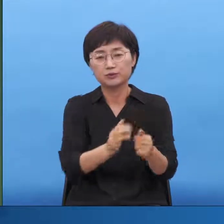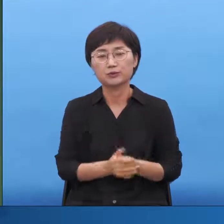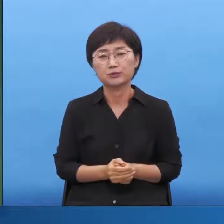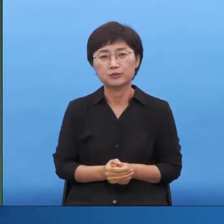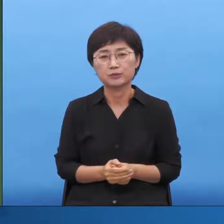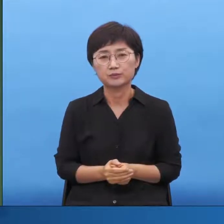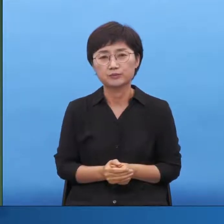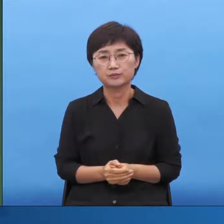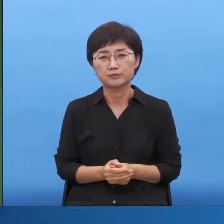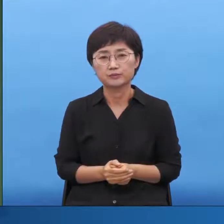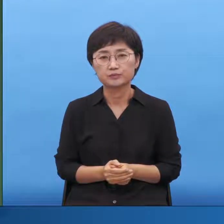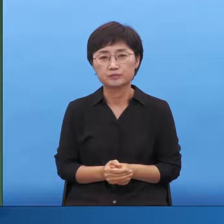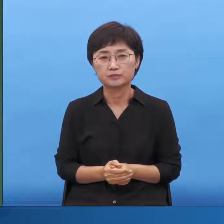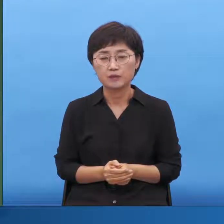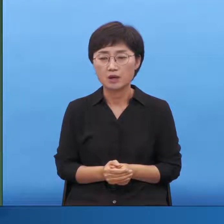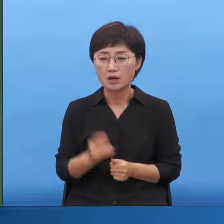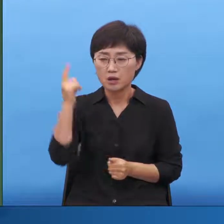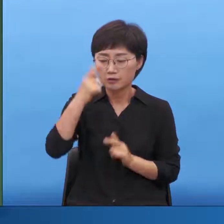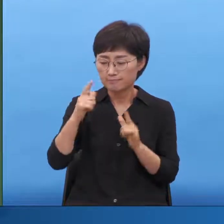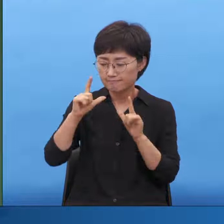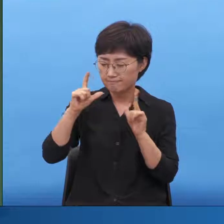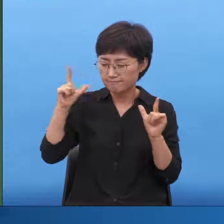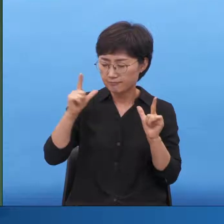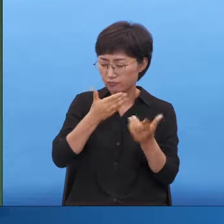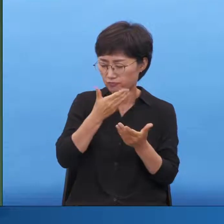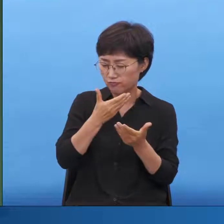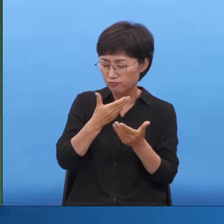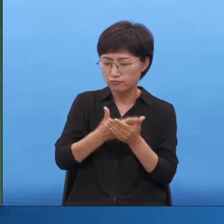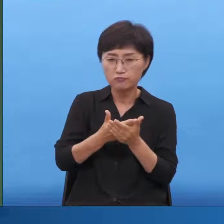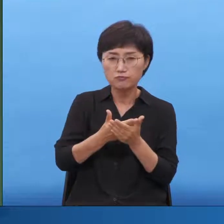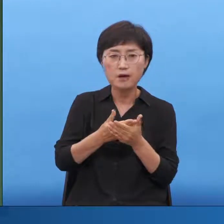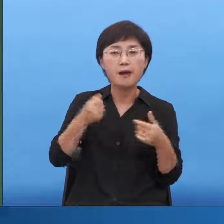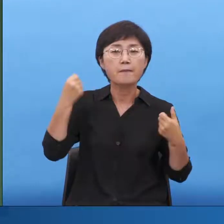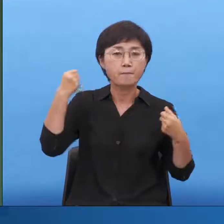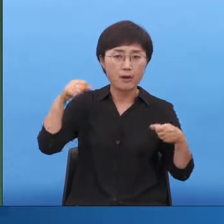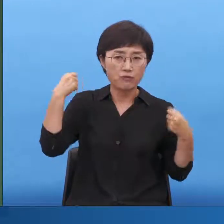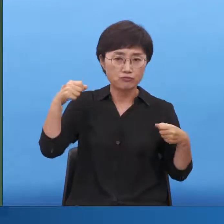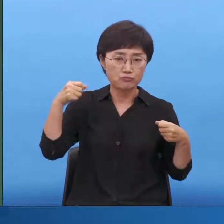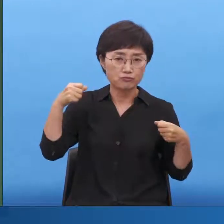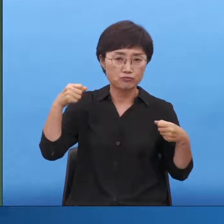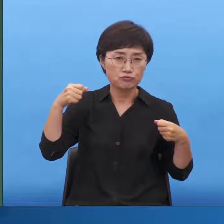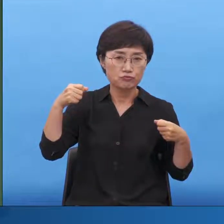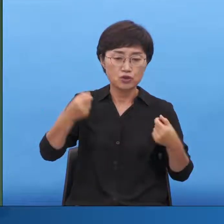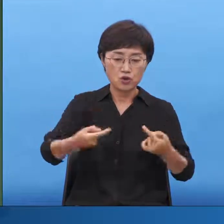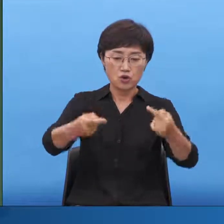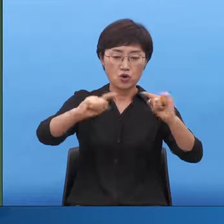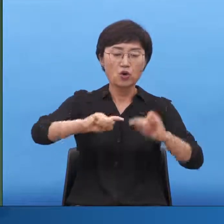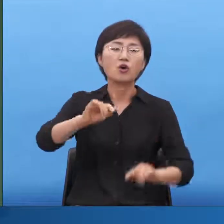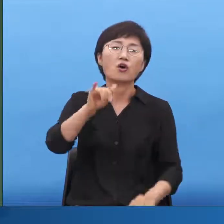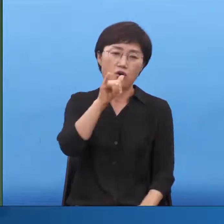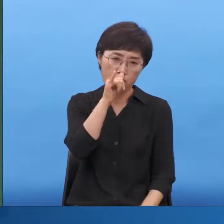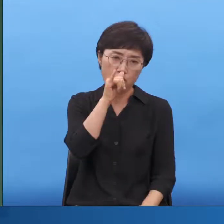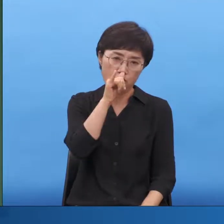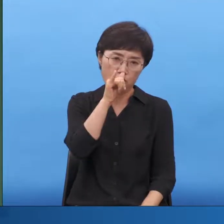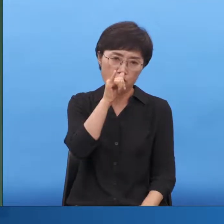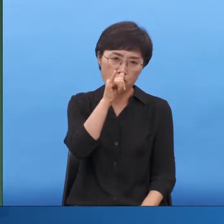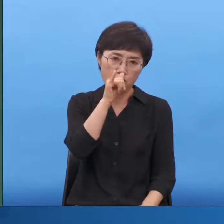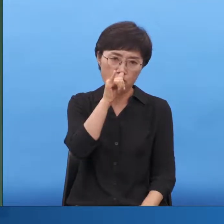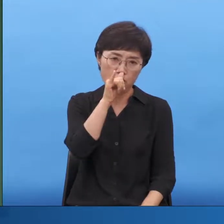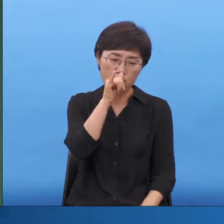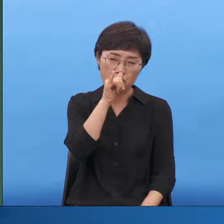그 배우들, 연예인들 이분들이요. 메시지 들을 줄 아는 분들은 들어와요.